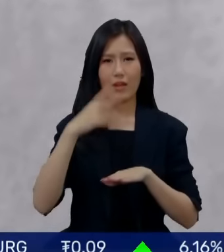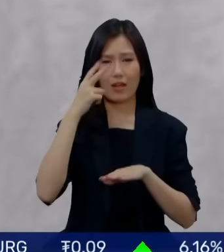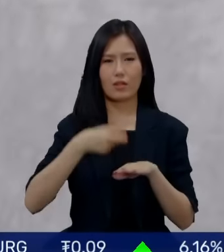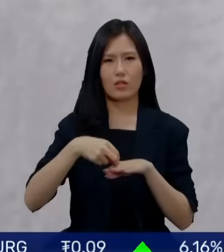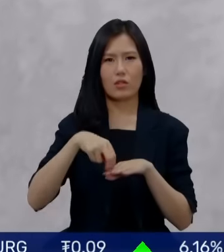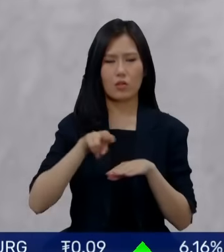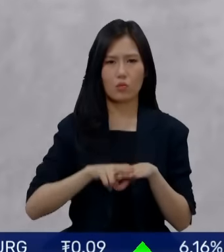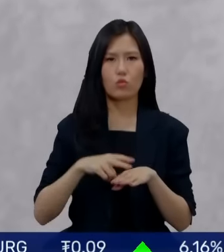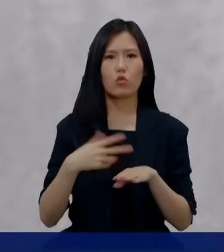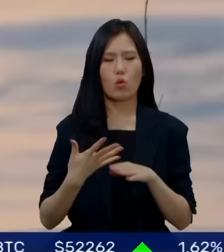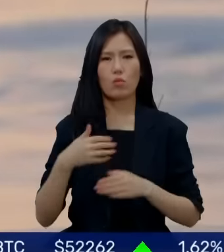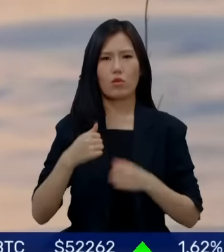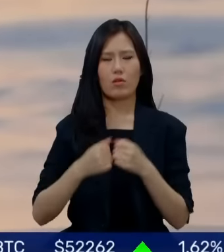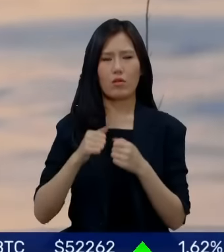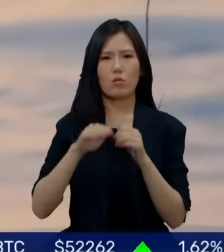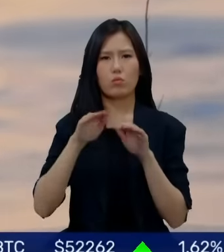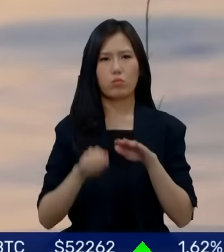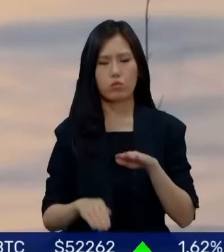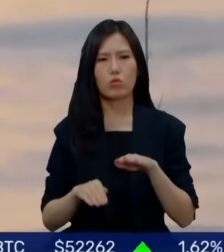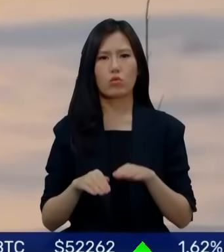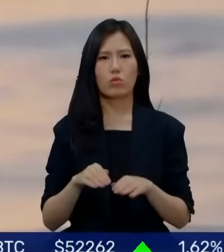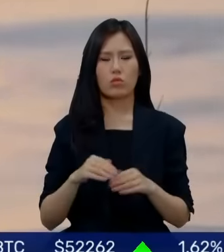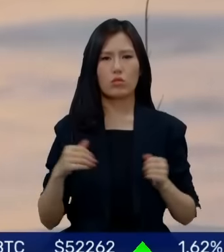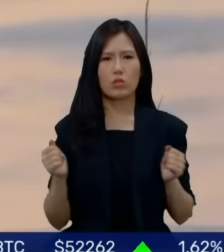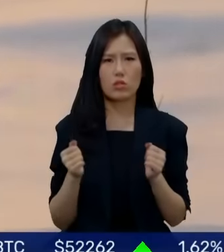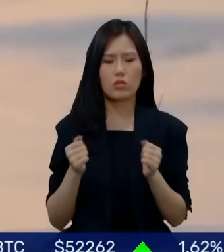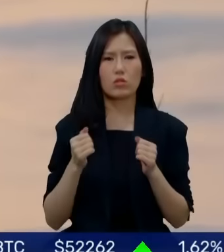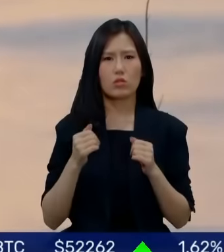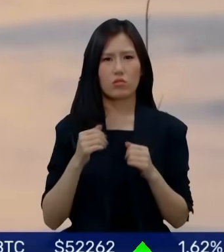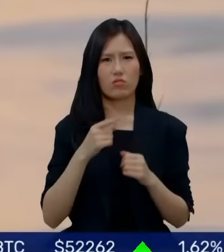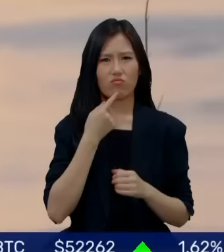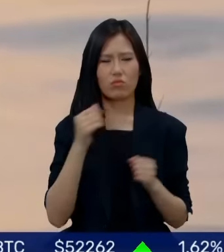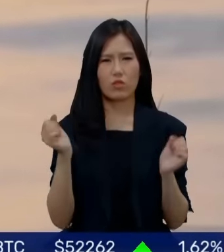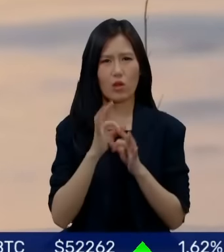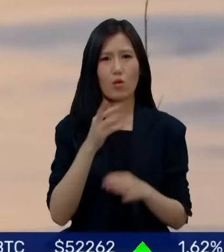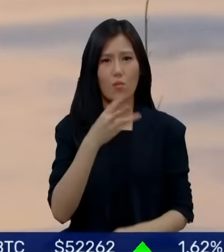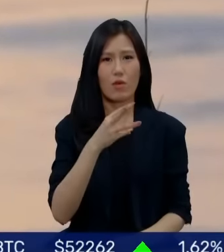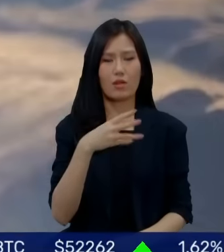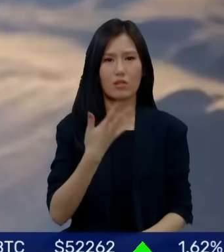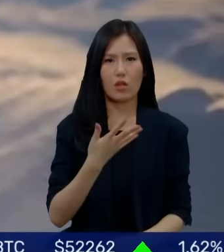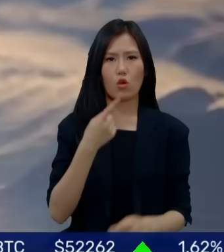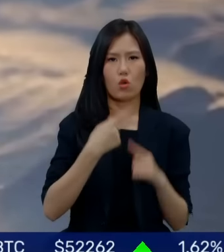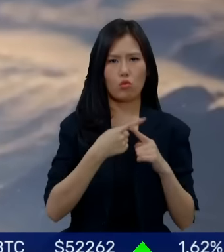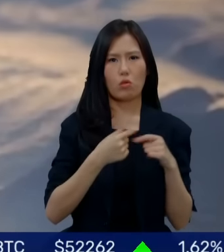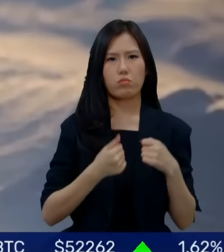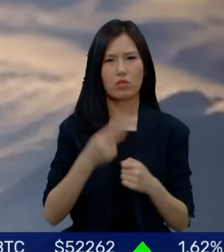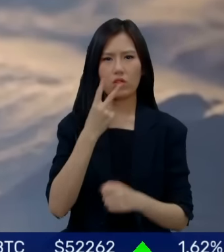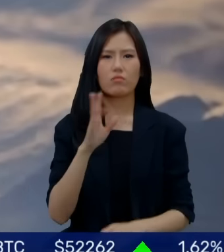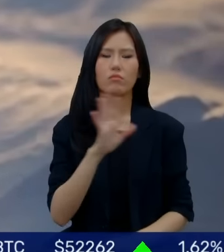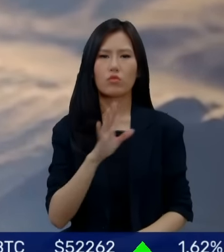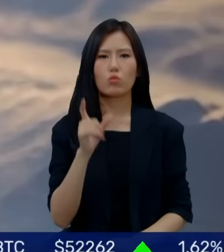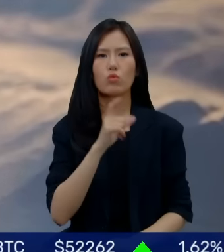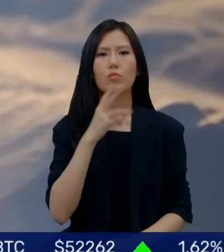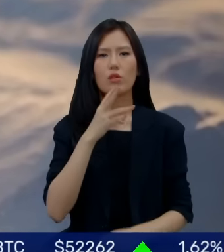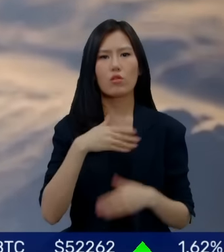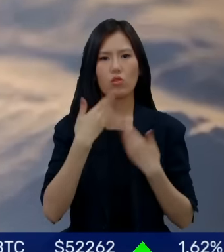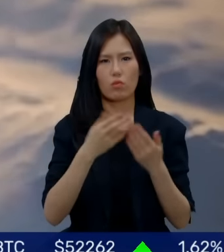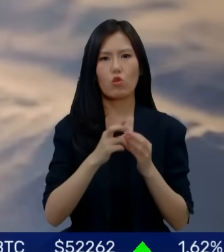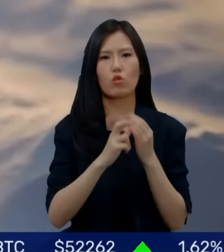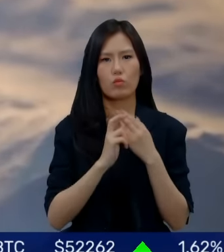суух, хөлдөх, осгох, төрөх аюултай тул онцгой шаардлагагүй бол орон нутгийн замд зорчихгүй байхыг холбодох албаныхан анхаарууллаа.